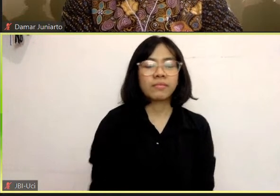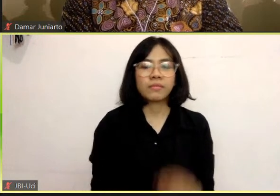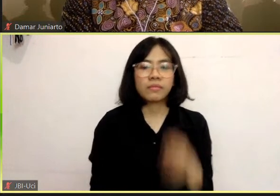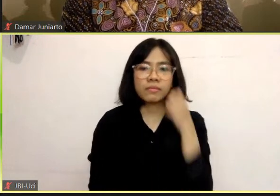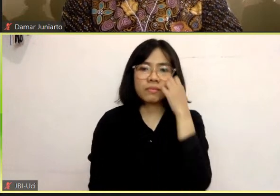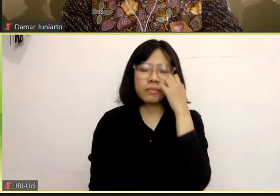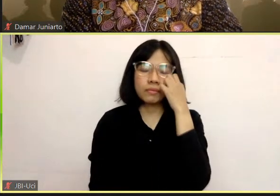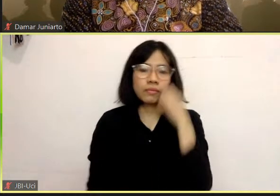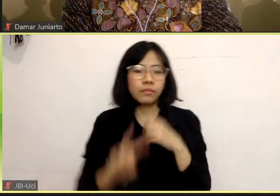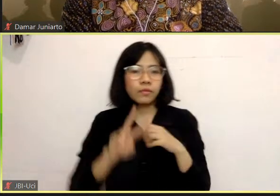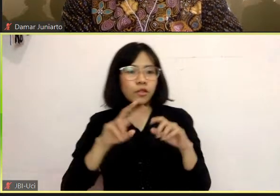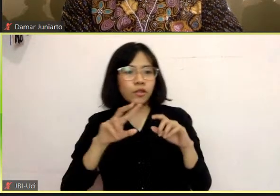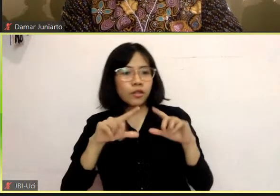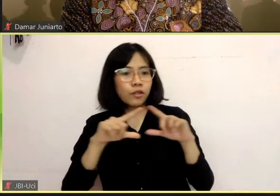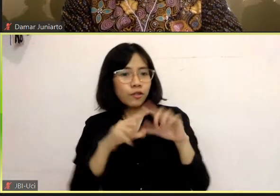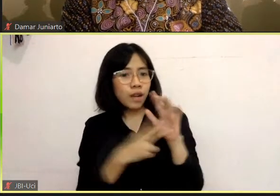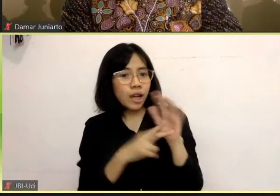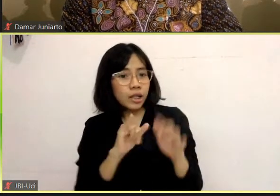Gimana, Fani? Belum?